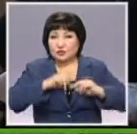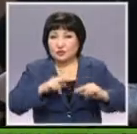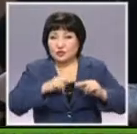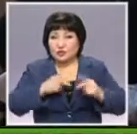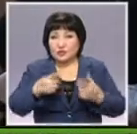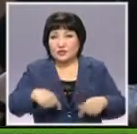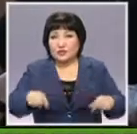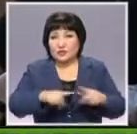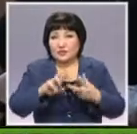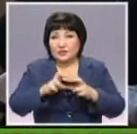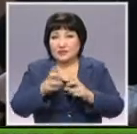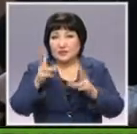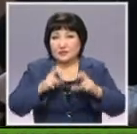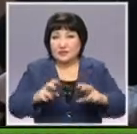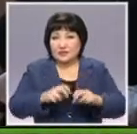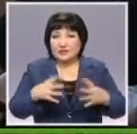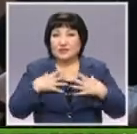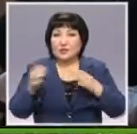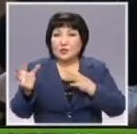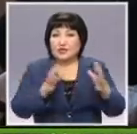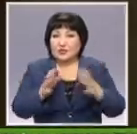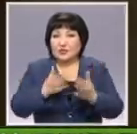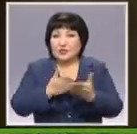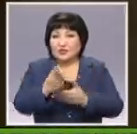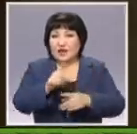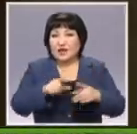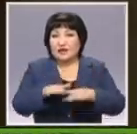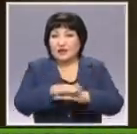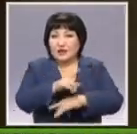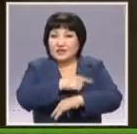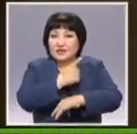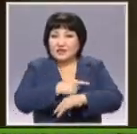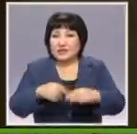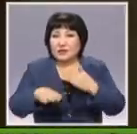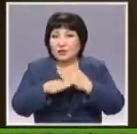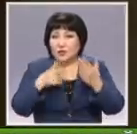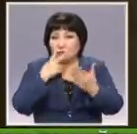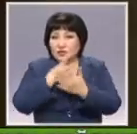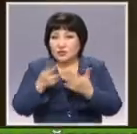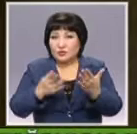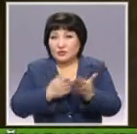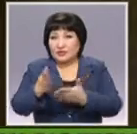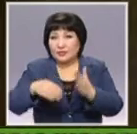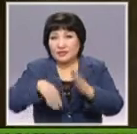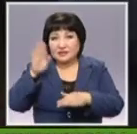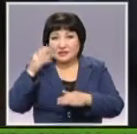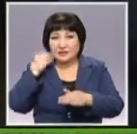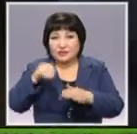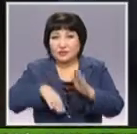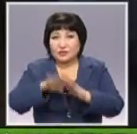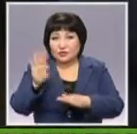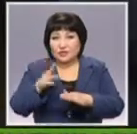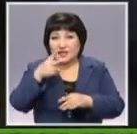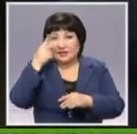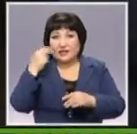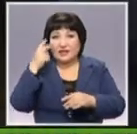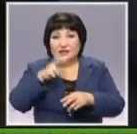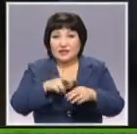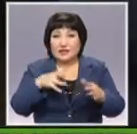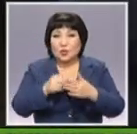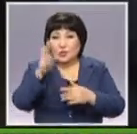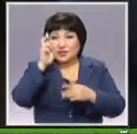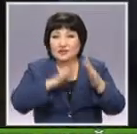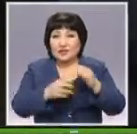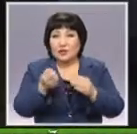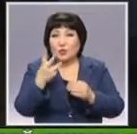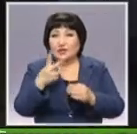қаралды. Денсаулық сақтау саласында халыққа медициналық көмек көрсету қызметінің деңгейін жоғарылату үшін литвалық дәрігерлер өз елінде осыдан 12 жыл